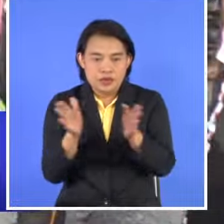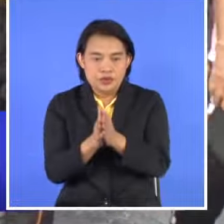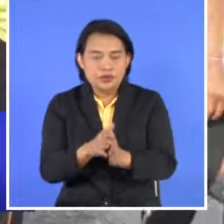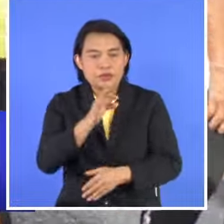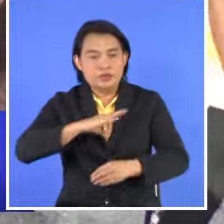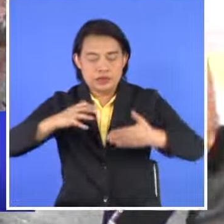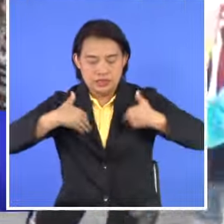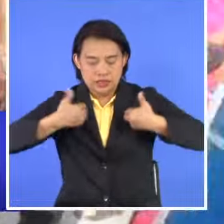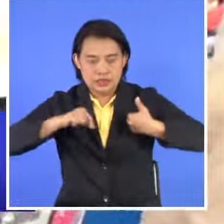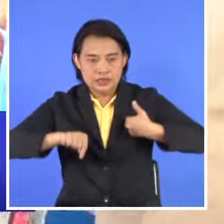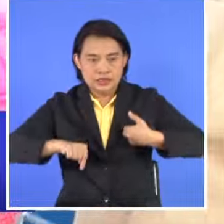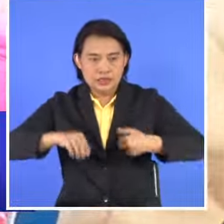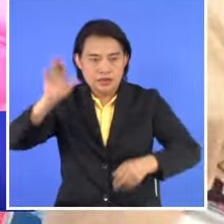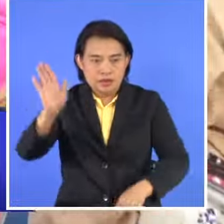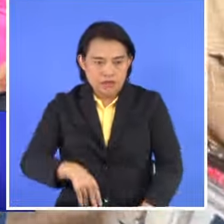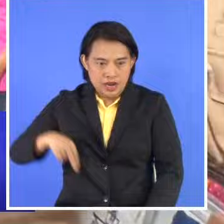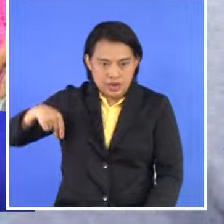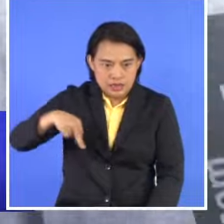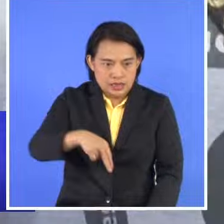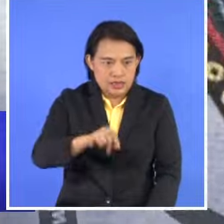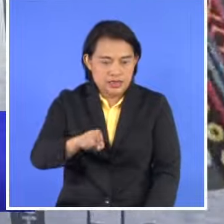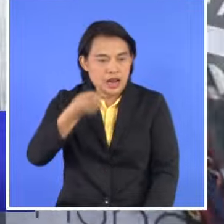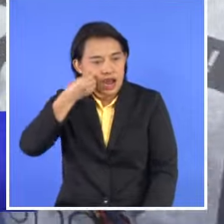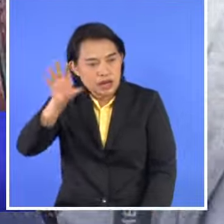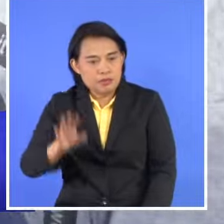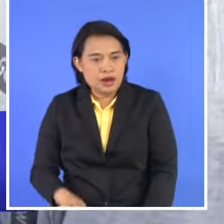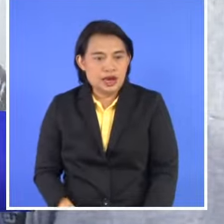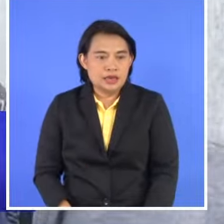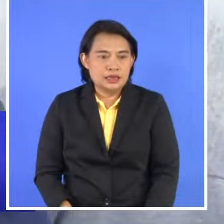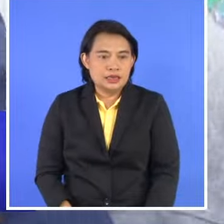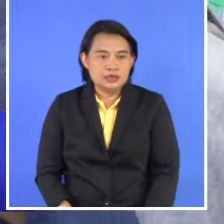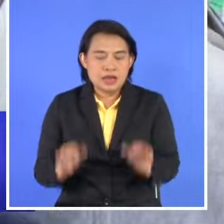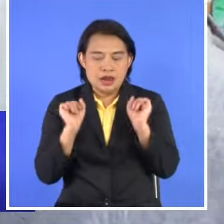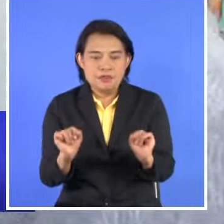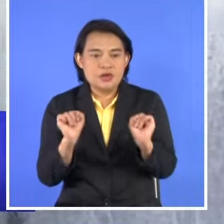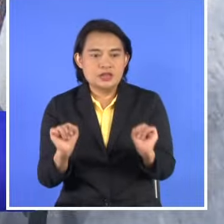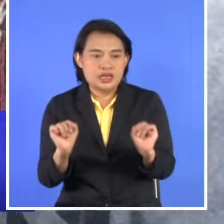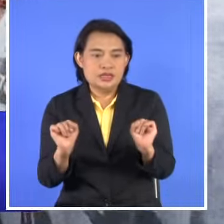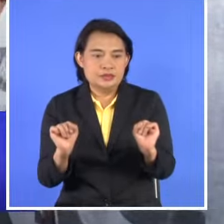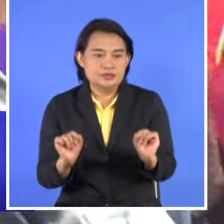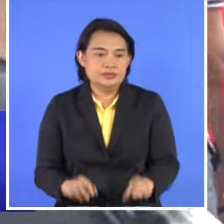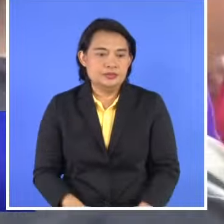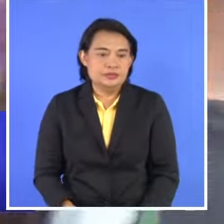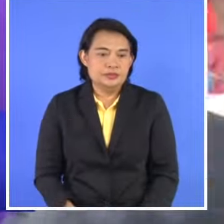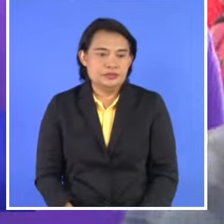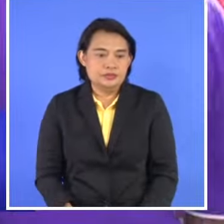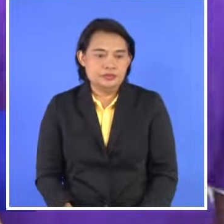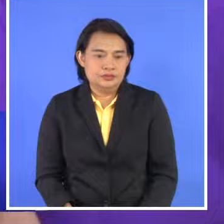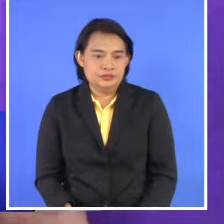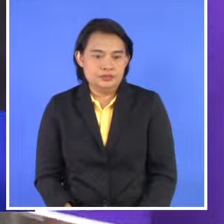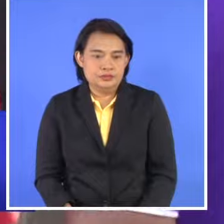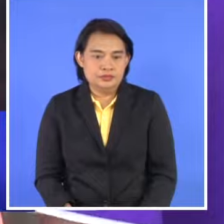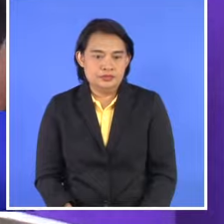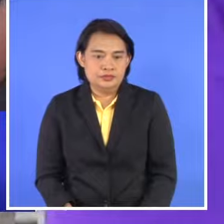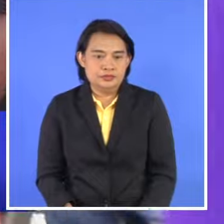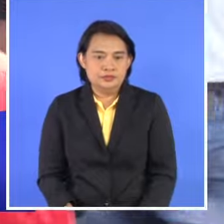านี่เดินขากลับเนี่ยขี่มอเตอร์ไซค์กลับบ้านดีใจน ี ่นี่นี่ดูโชว์เขียนว่าไงอ่ะเขียนว่าไง มอเตอร์ไซค์